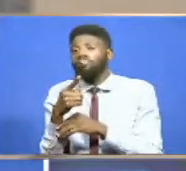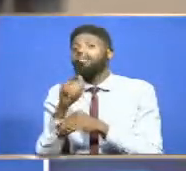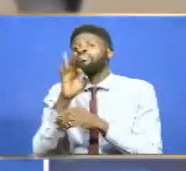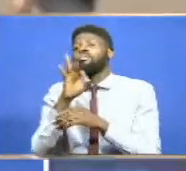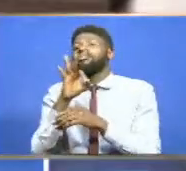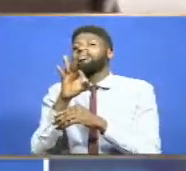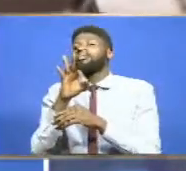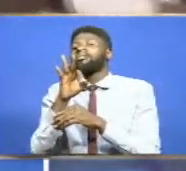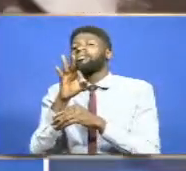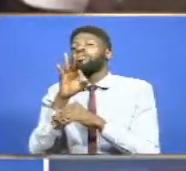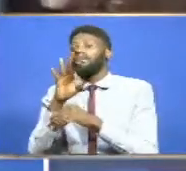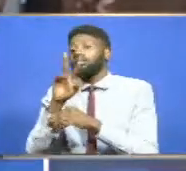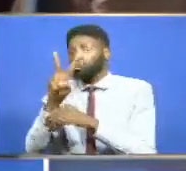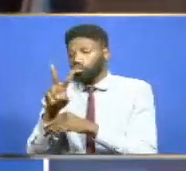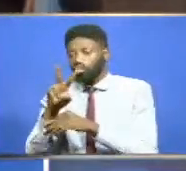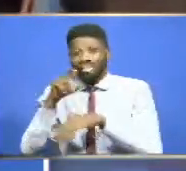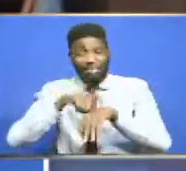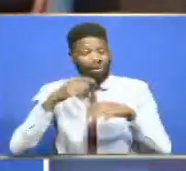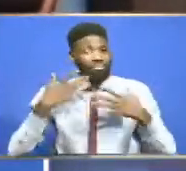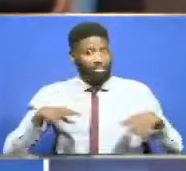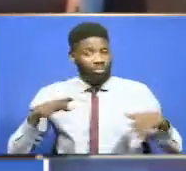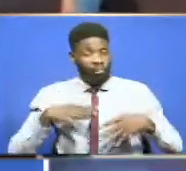1,603,332 baada ya watu wengine